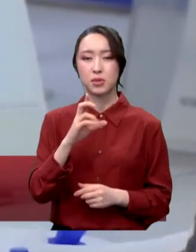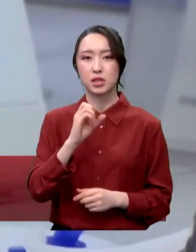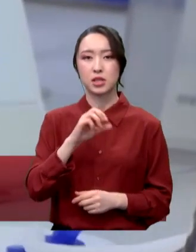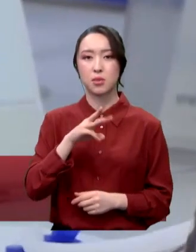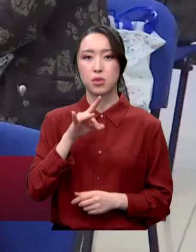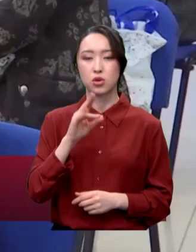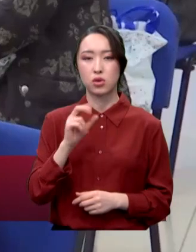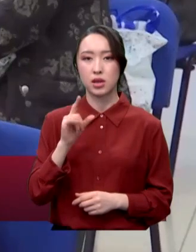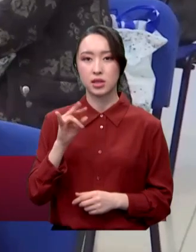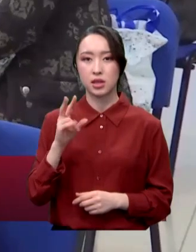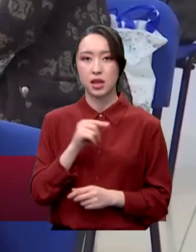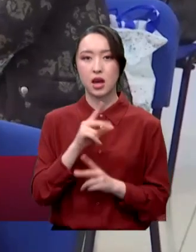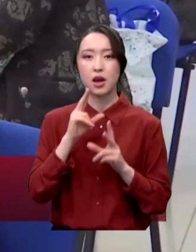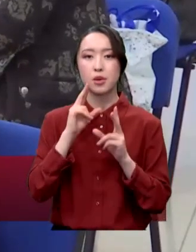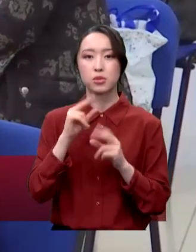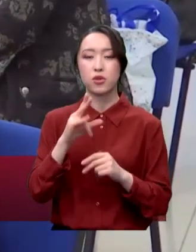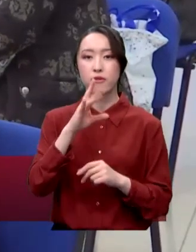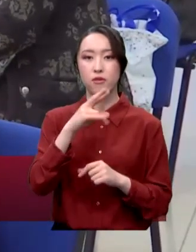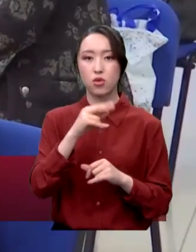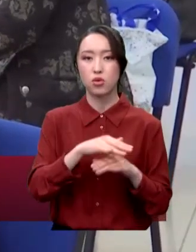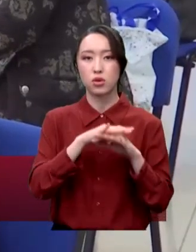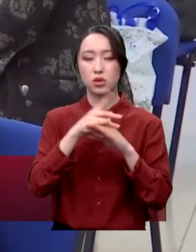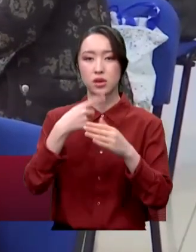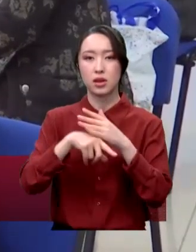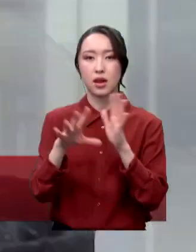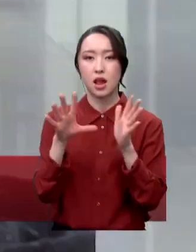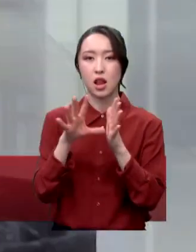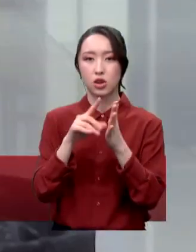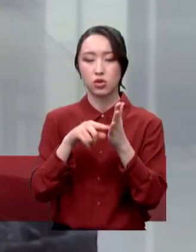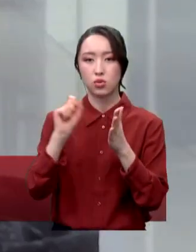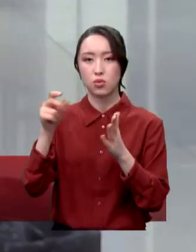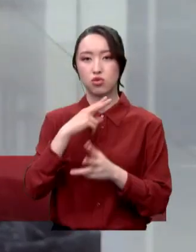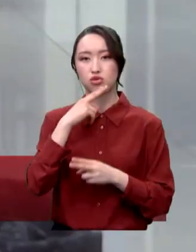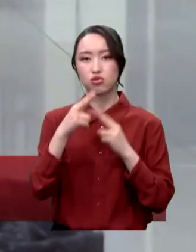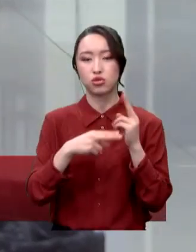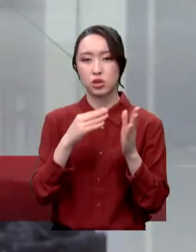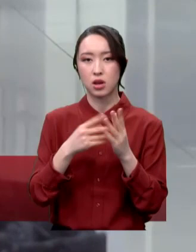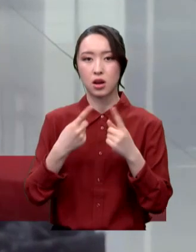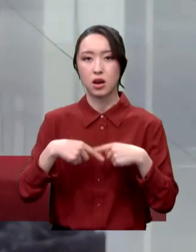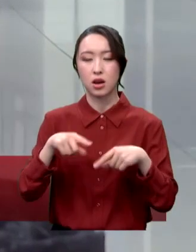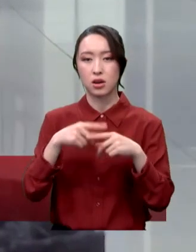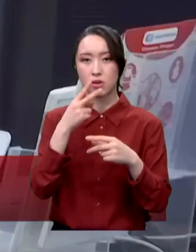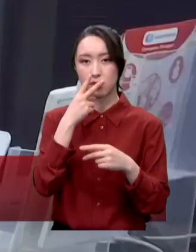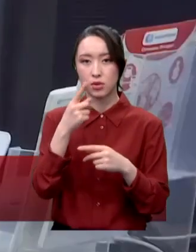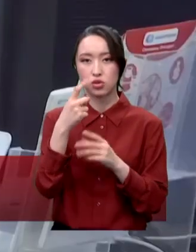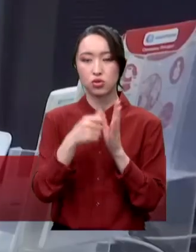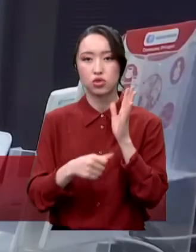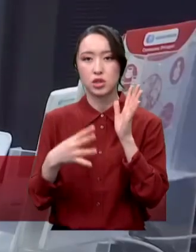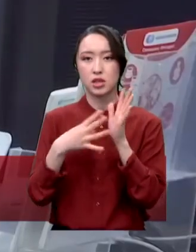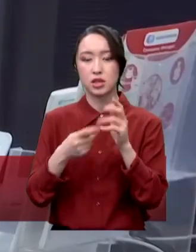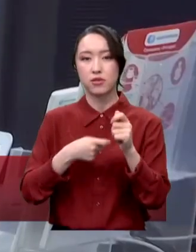сообщают, что с прошлого года фонд перешел на электронную форму жалоб и обращений. В организации рассмотрели 169 таких исков